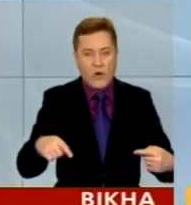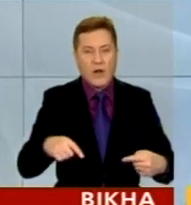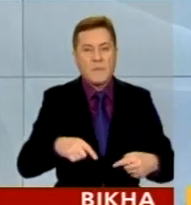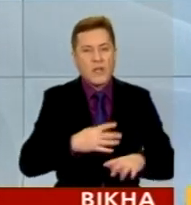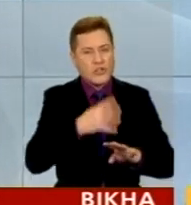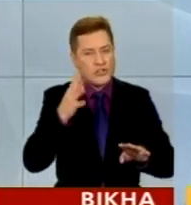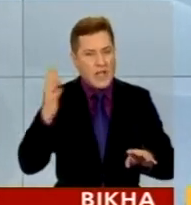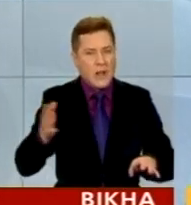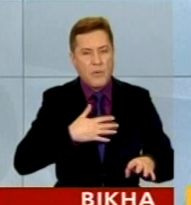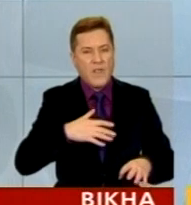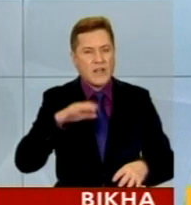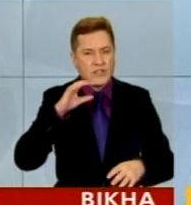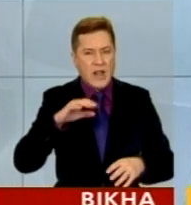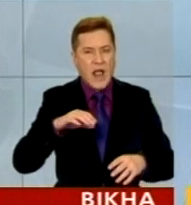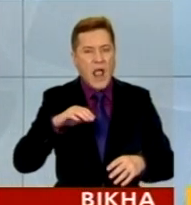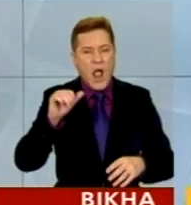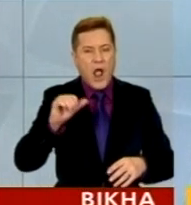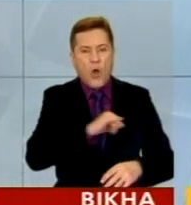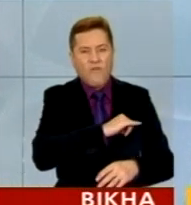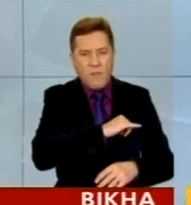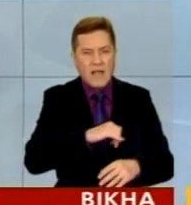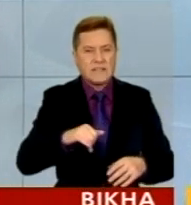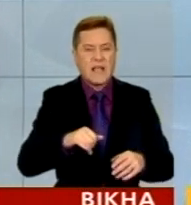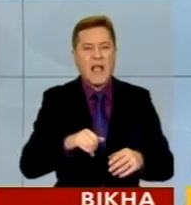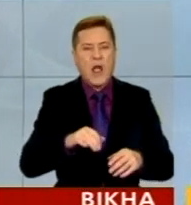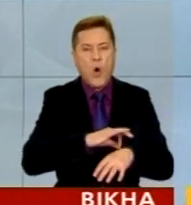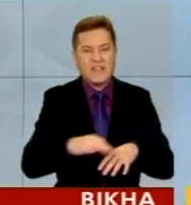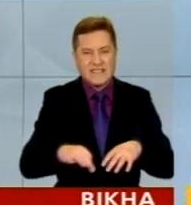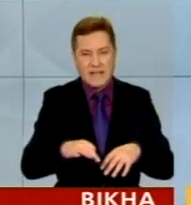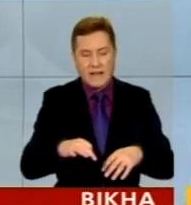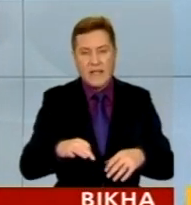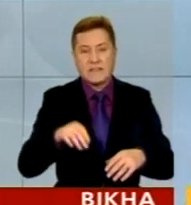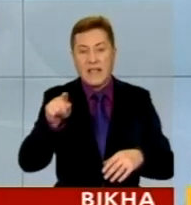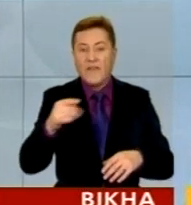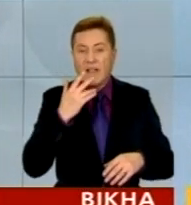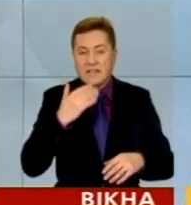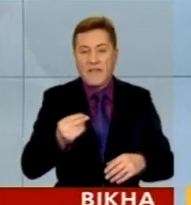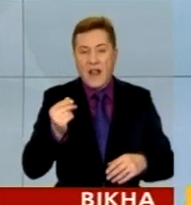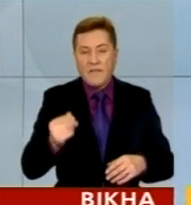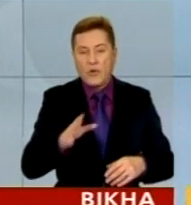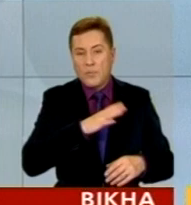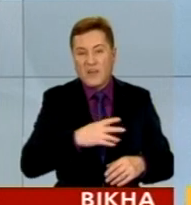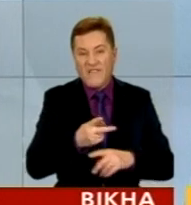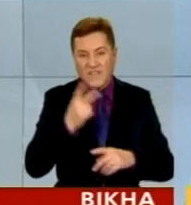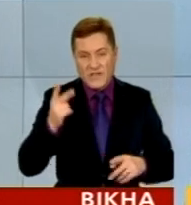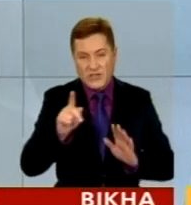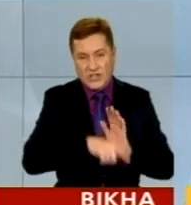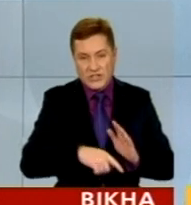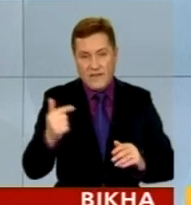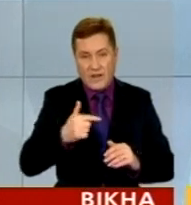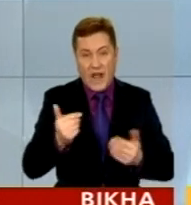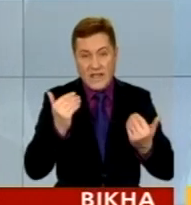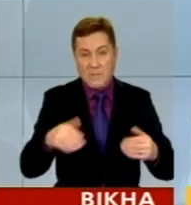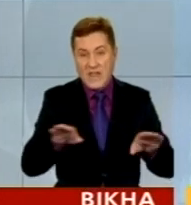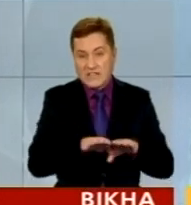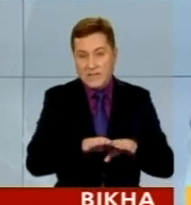черги по наші ковбаси та осолеці. Зовсім нещодавно їхня національна валюта лея була вдвічі дешевша за гривню. Тепер майже зрівнялася.